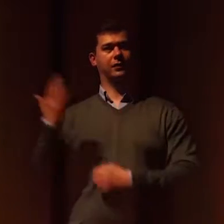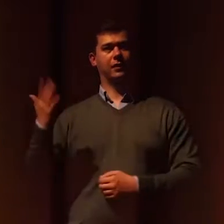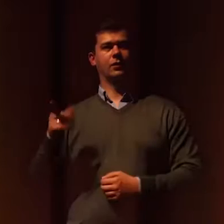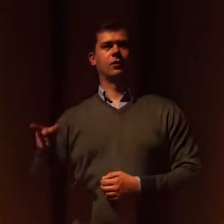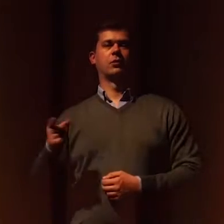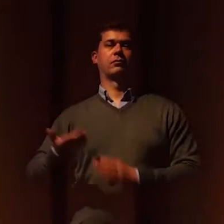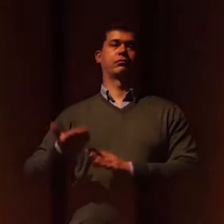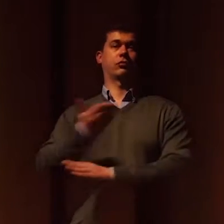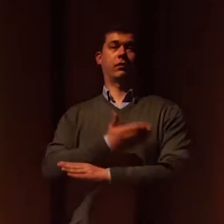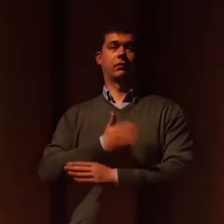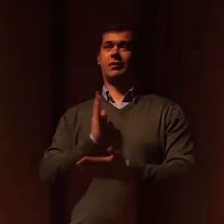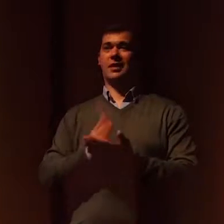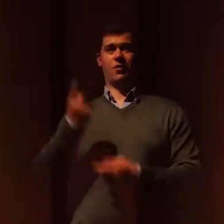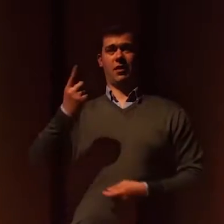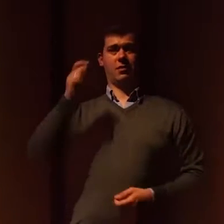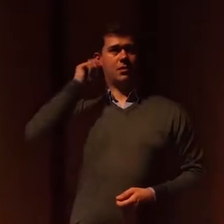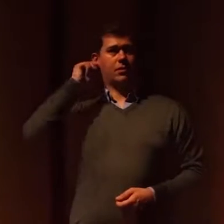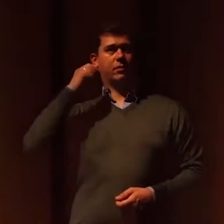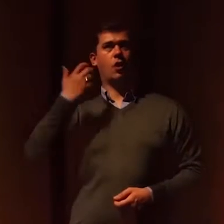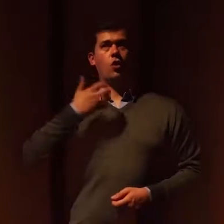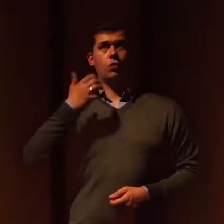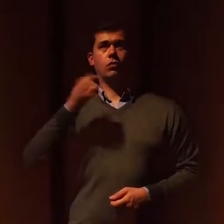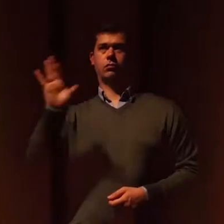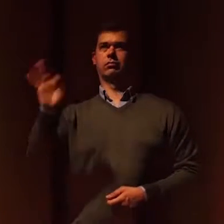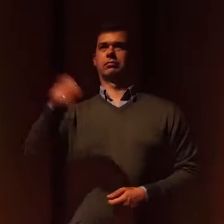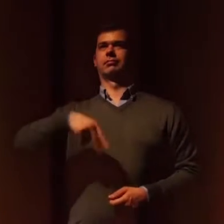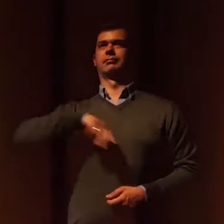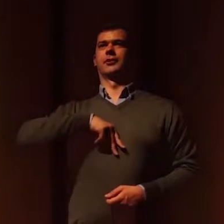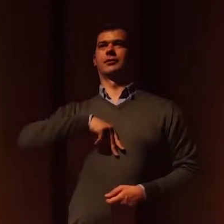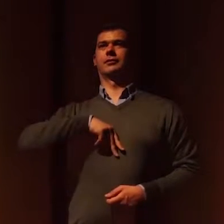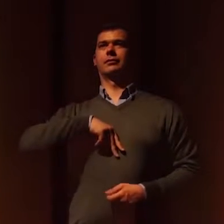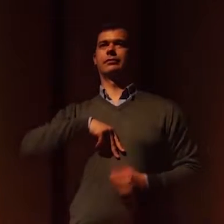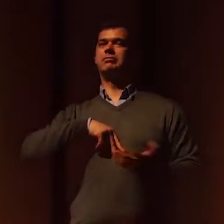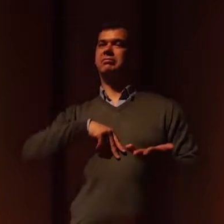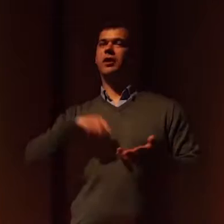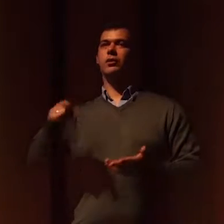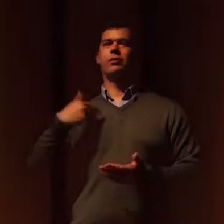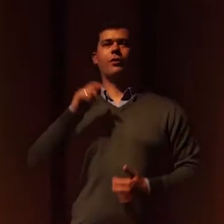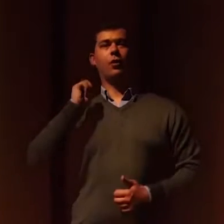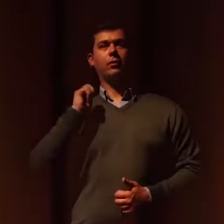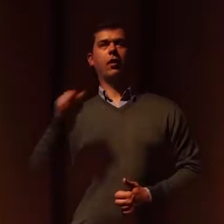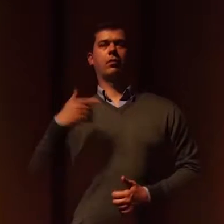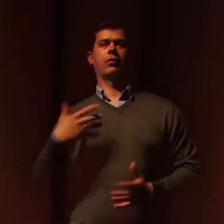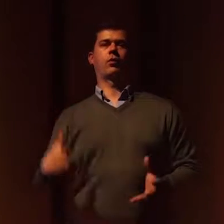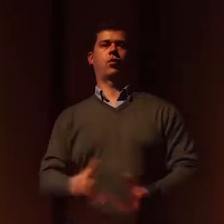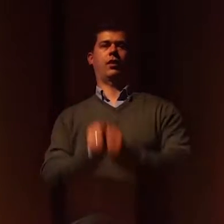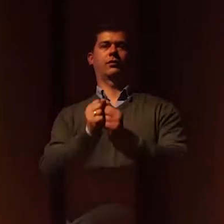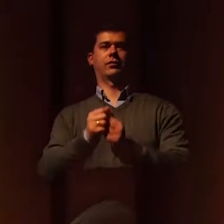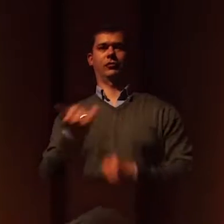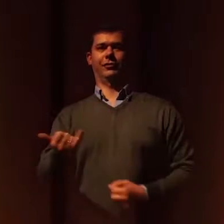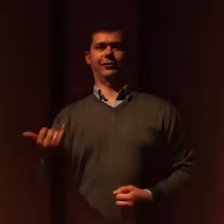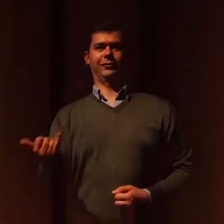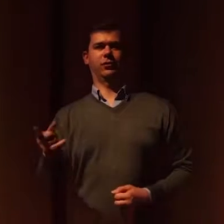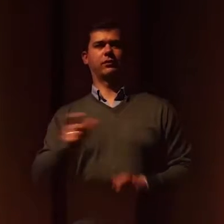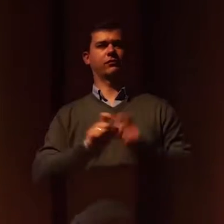przedtem odznaczona była jedna kobieta Romska w Polsce i to była osoba która ratowała dzieci